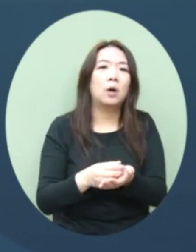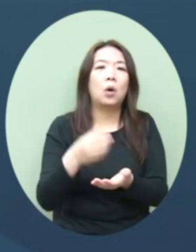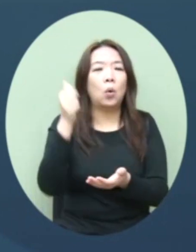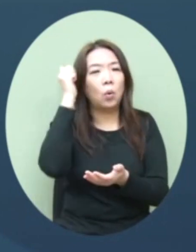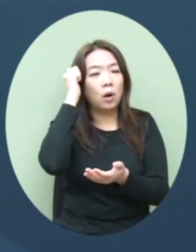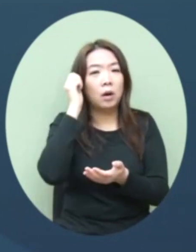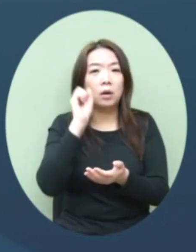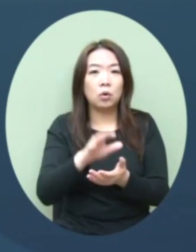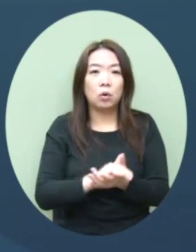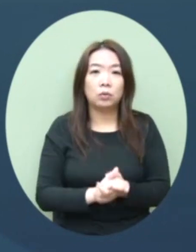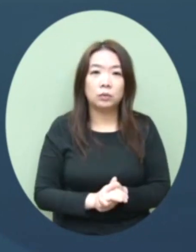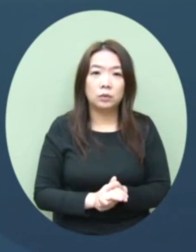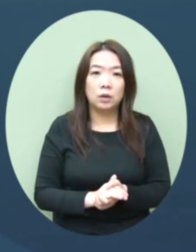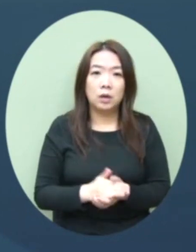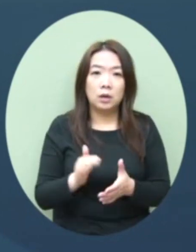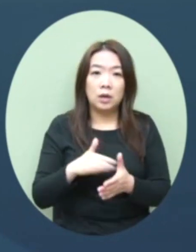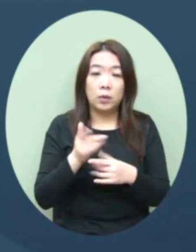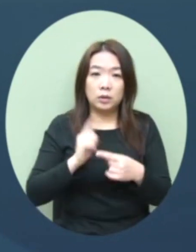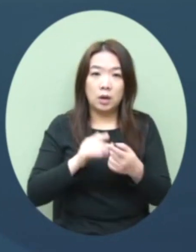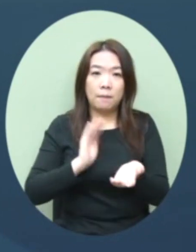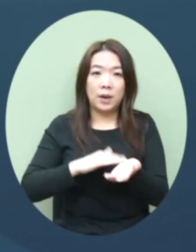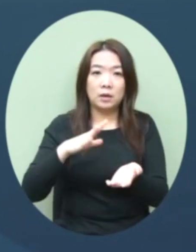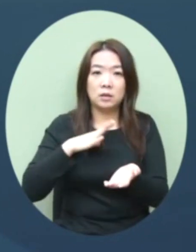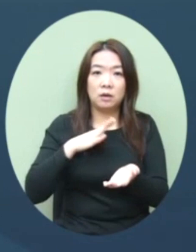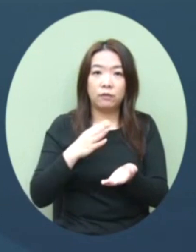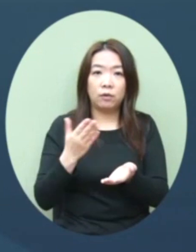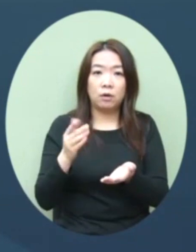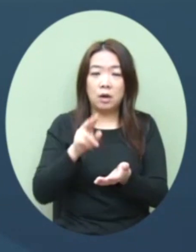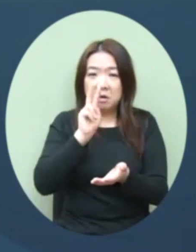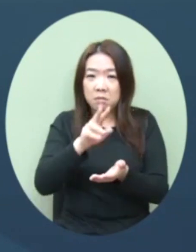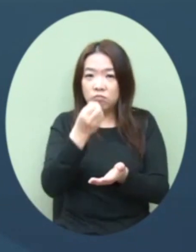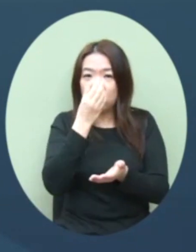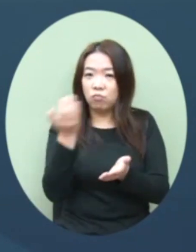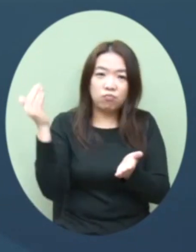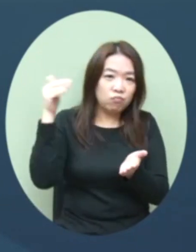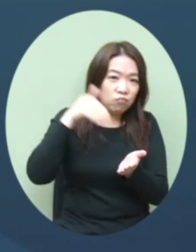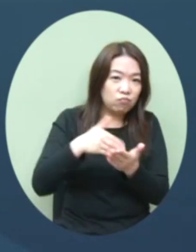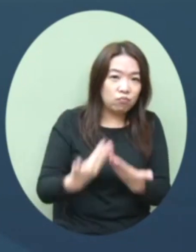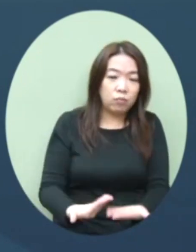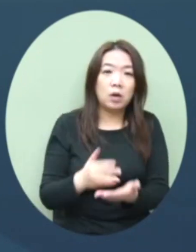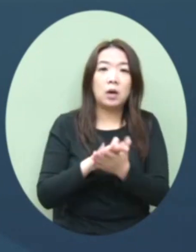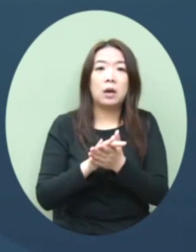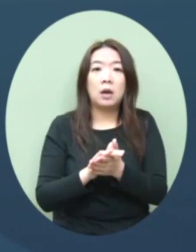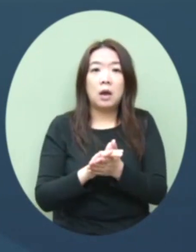見過有一個疫情在香港的爆發是來得這麼急和這麼猛